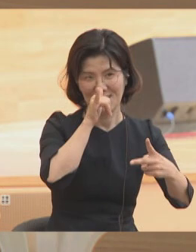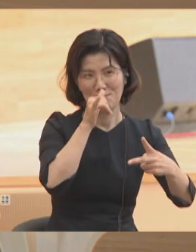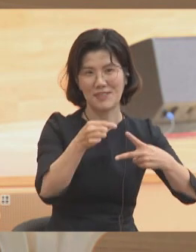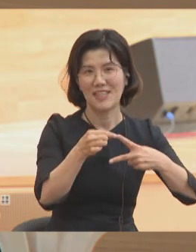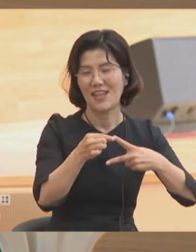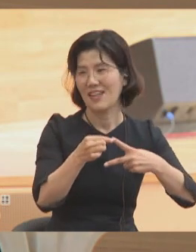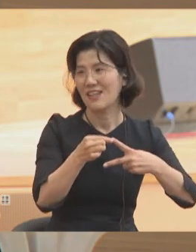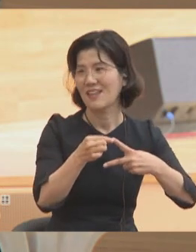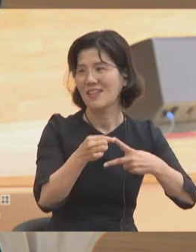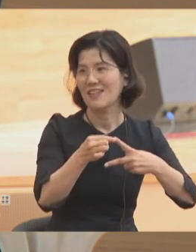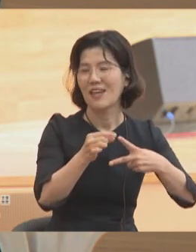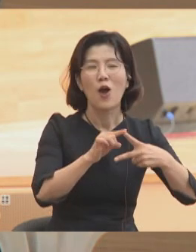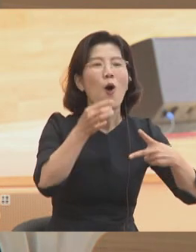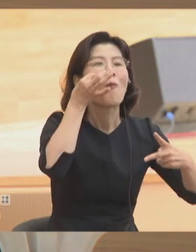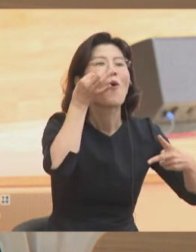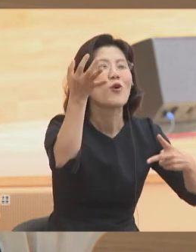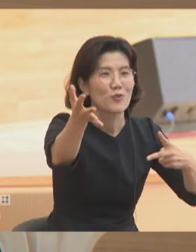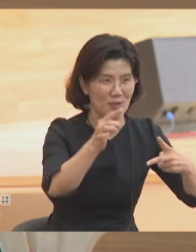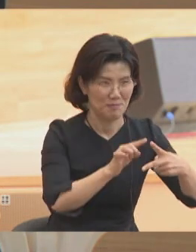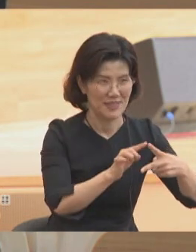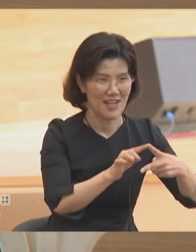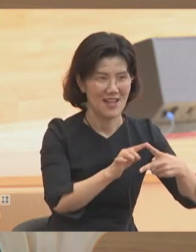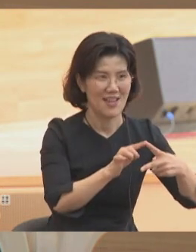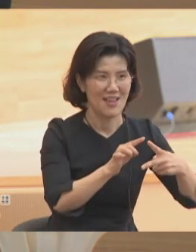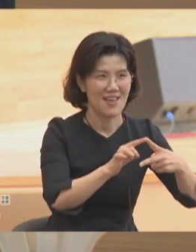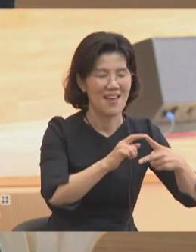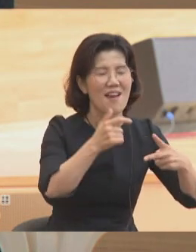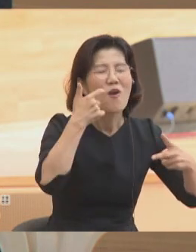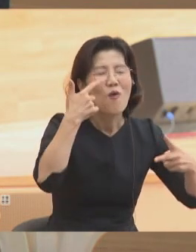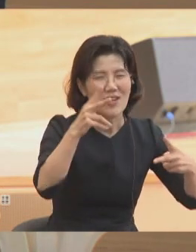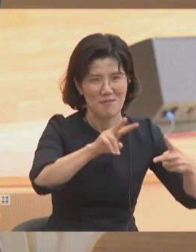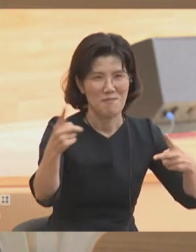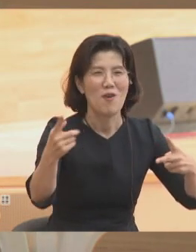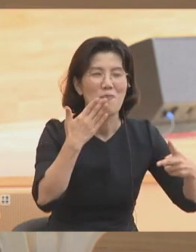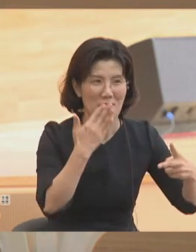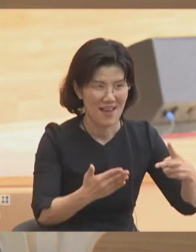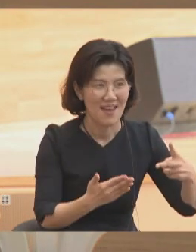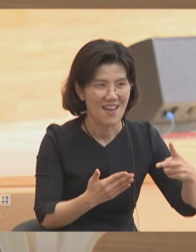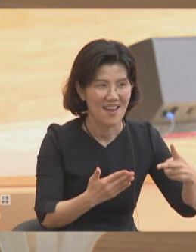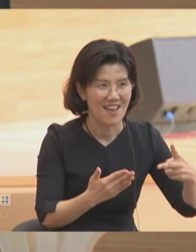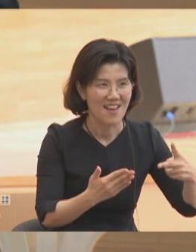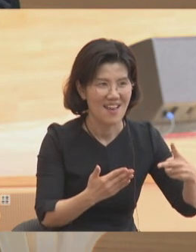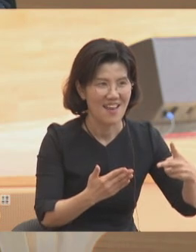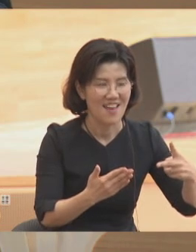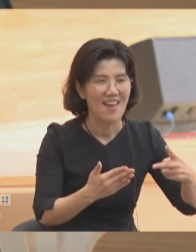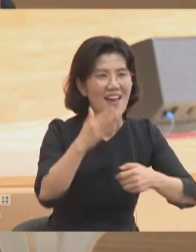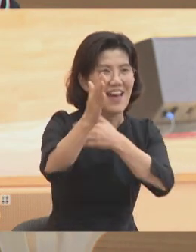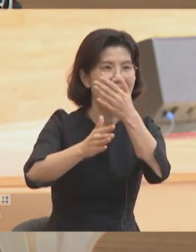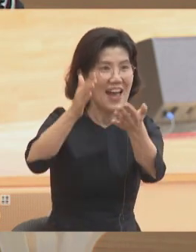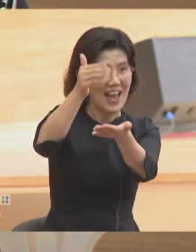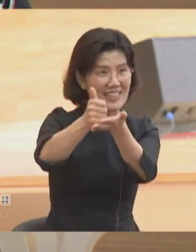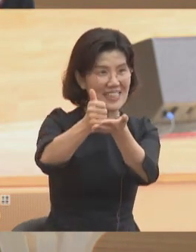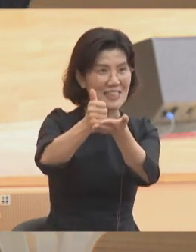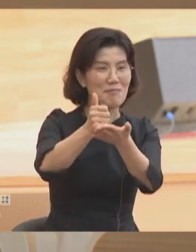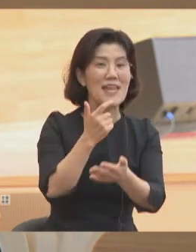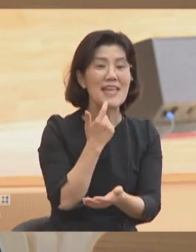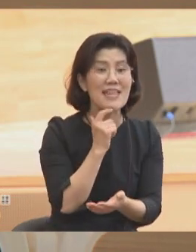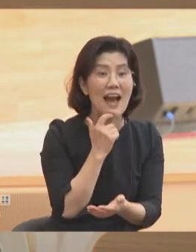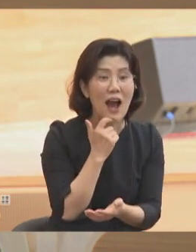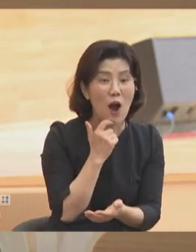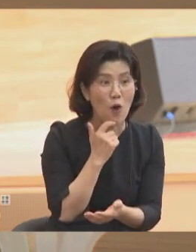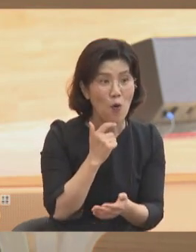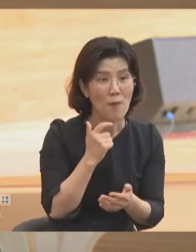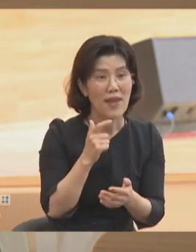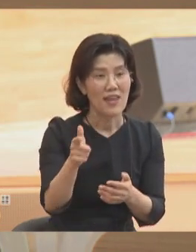따라가겠습니다 보여주심 보여주심 실하게 바꾸신다 실하게 바꾸신다 하나님께서 야곱에게 먼저 굉장히